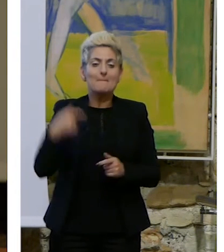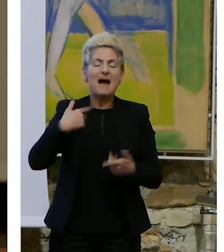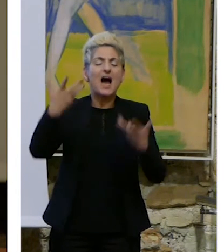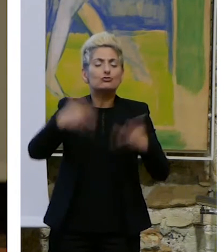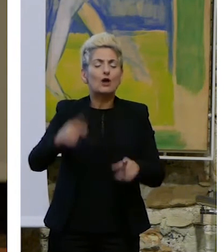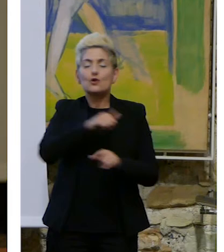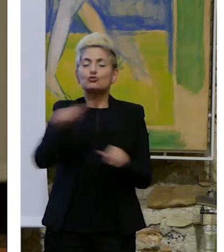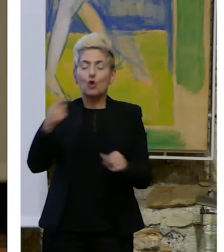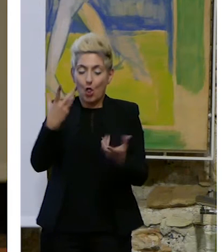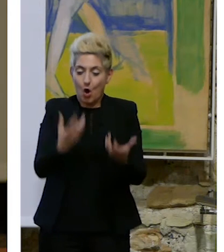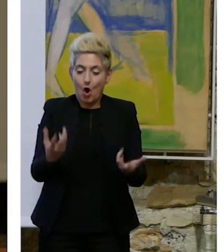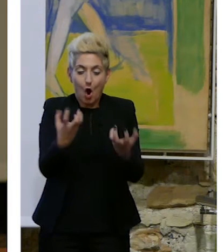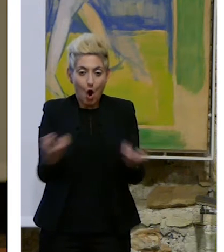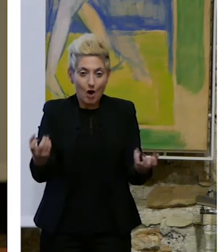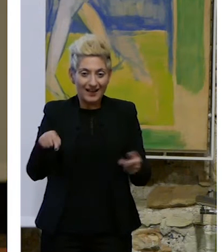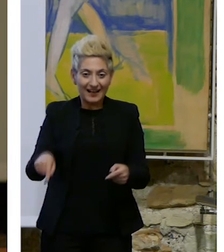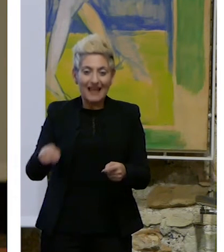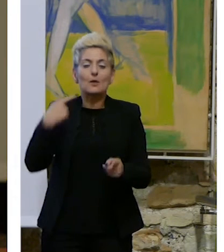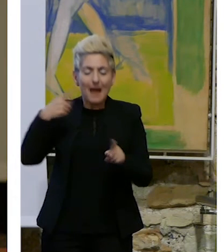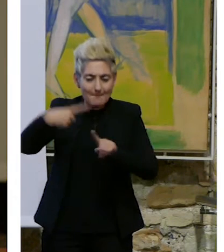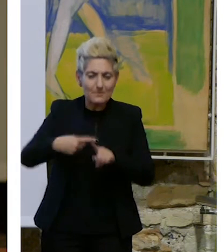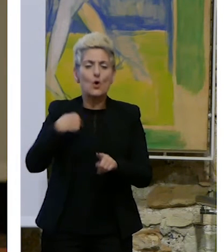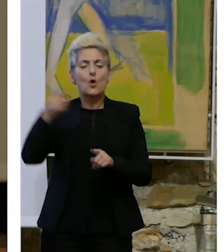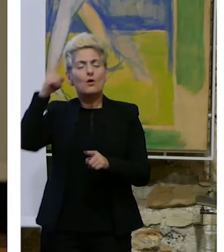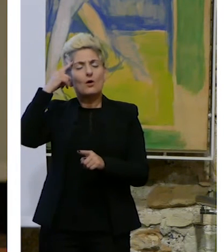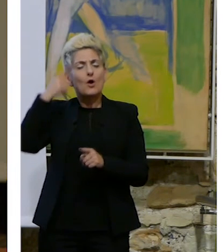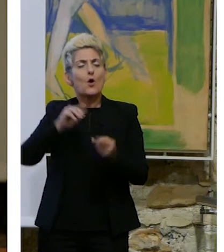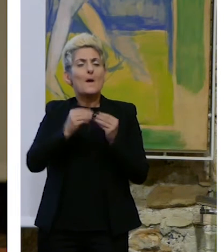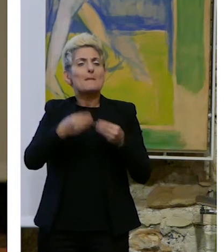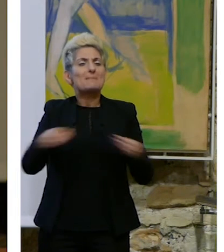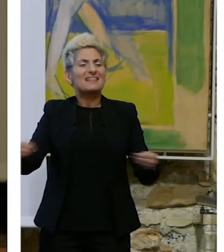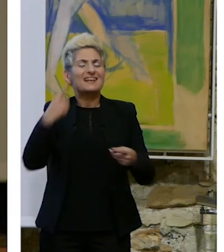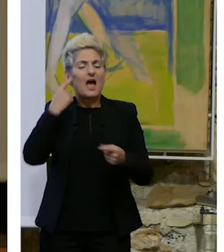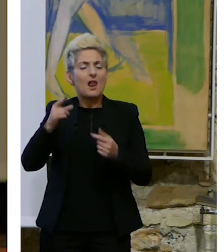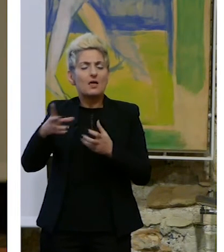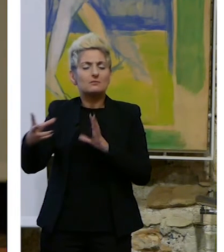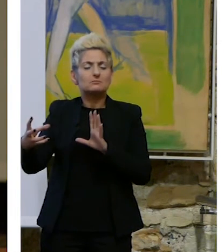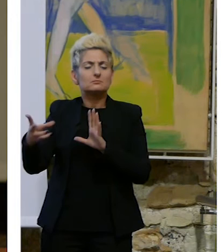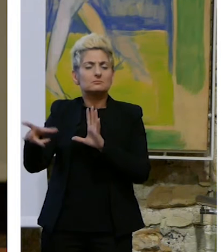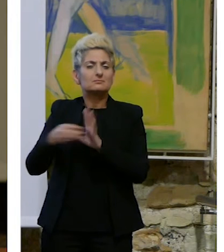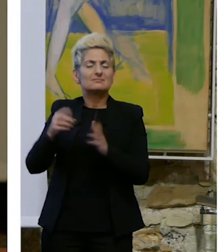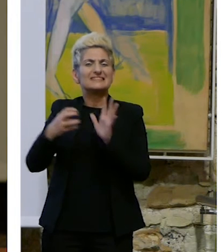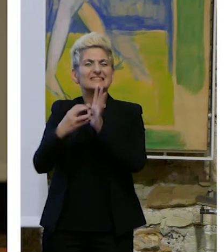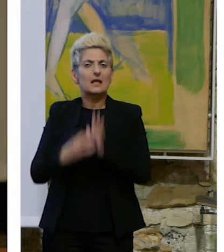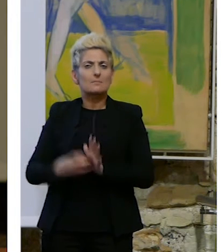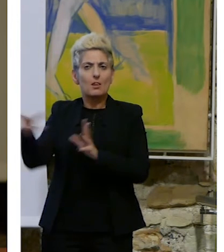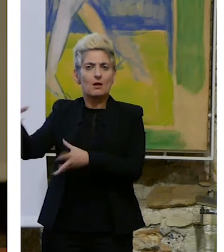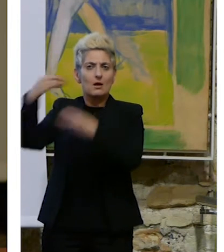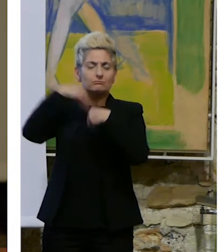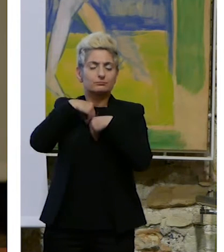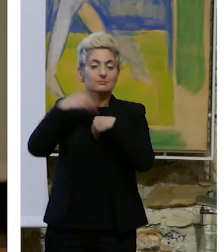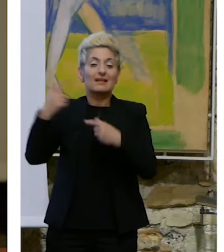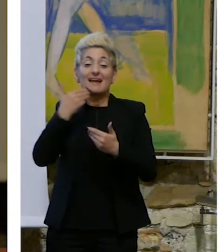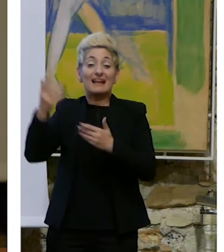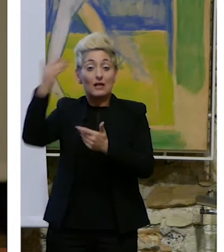e trasformiamo in materiale semantico decifrabile attraverso il cervello. Questo è il motivo